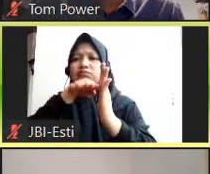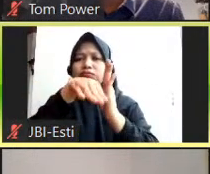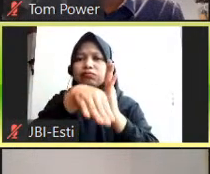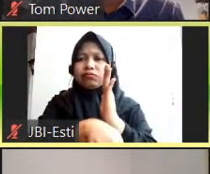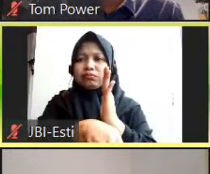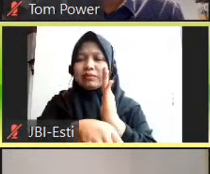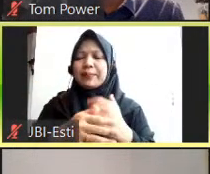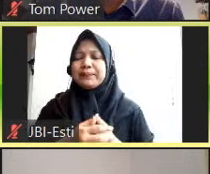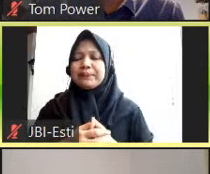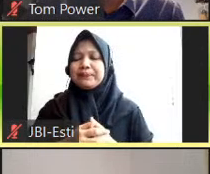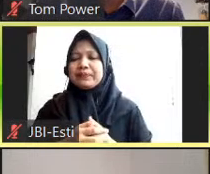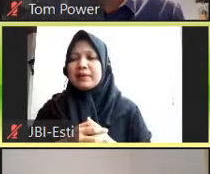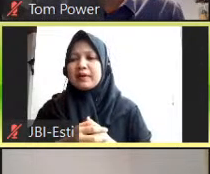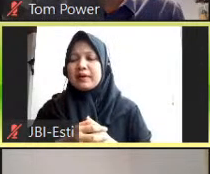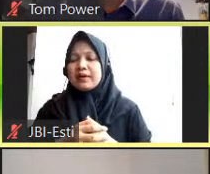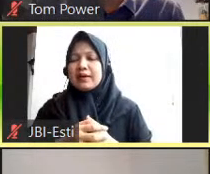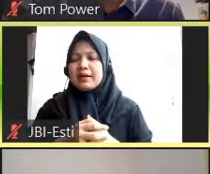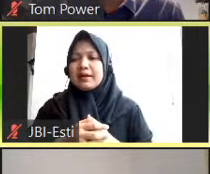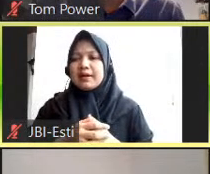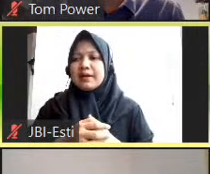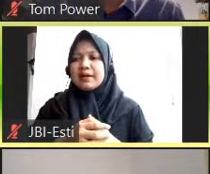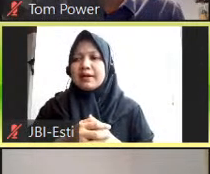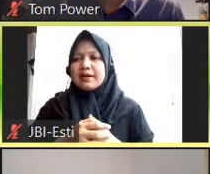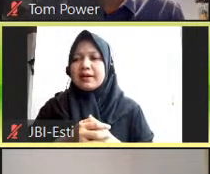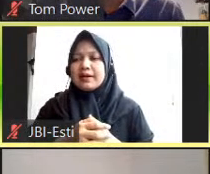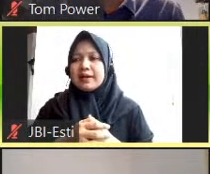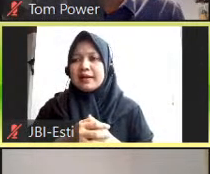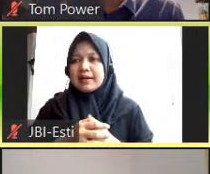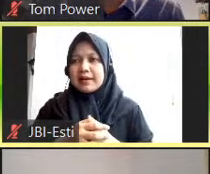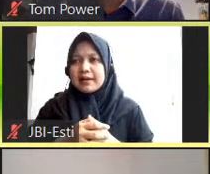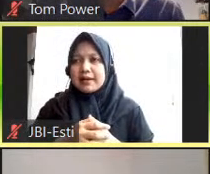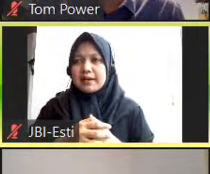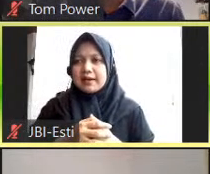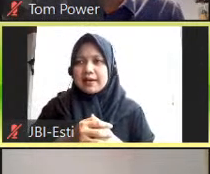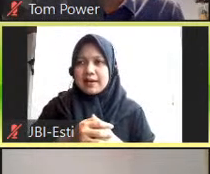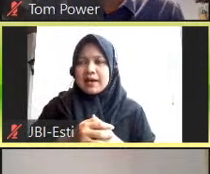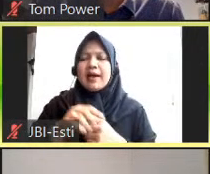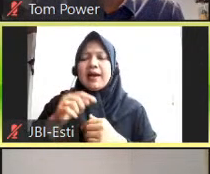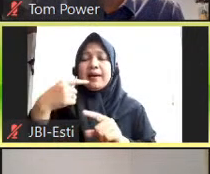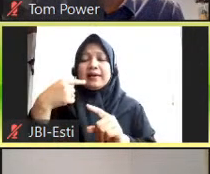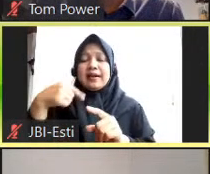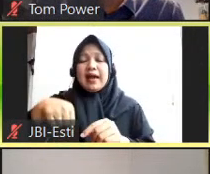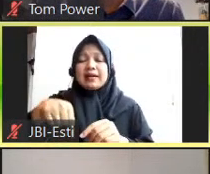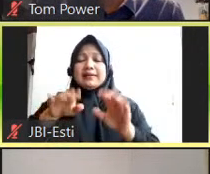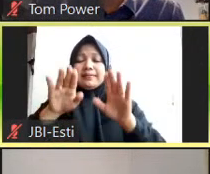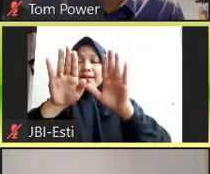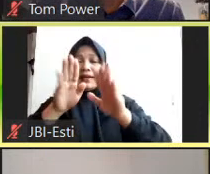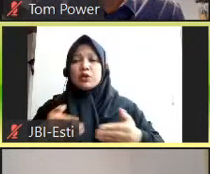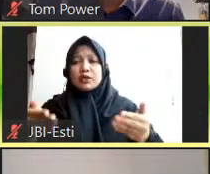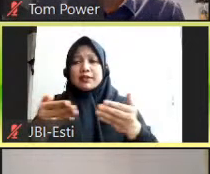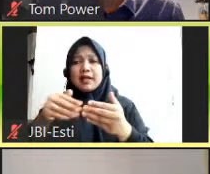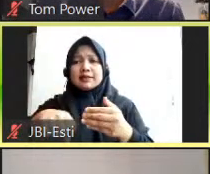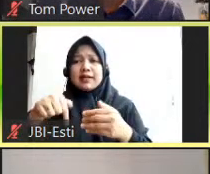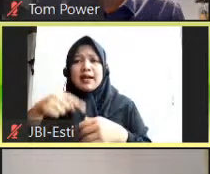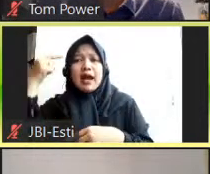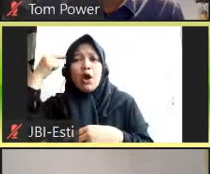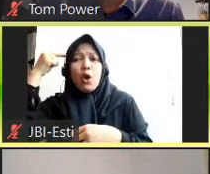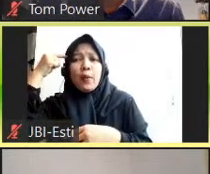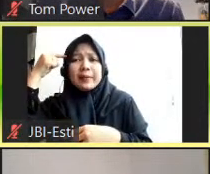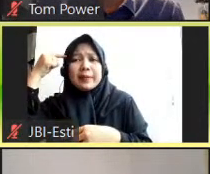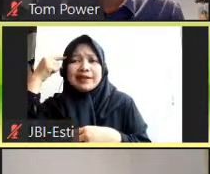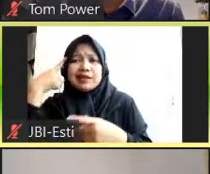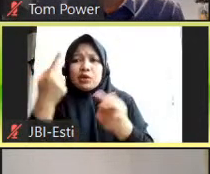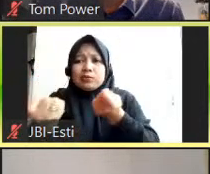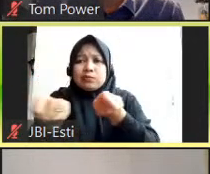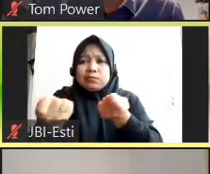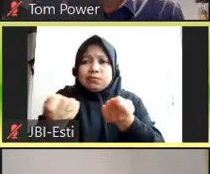penyerangan di represi di sosial media juga terjadi dalam bentuk mobilisasi opini. Berdasarkan data dari jaring.id, jadi mereka